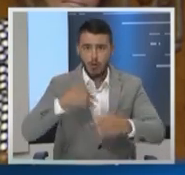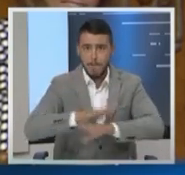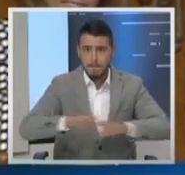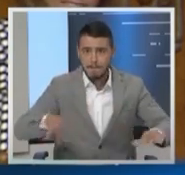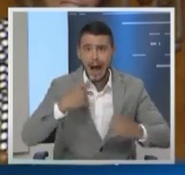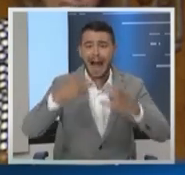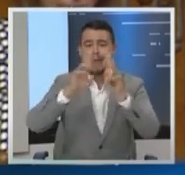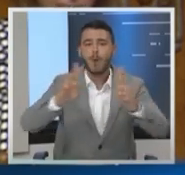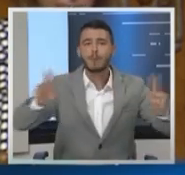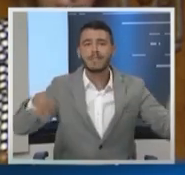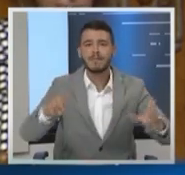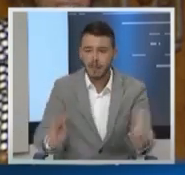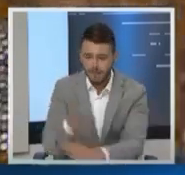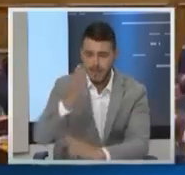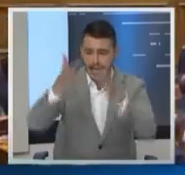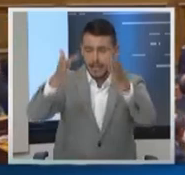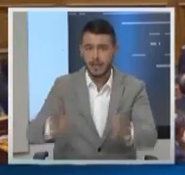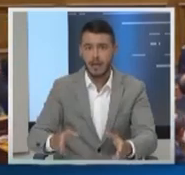υπονοούμενα τα οποία τον προκαλώ,